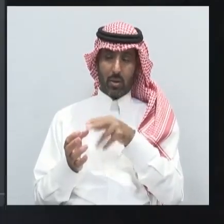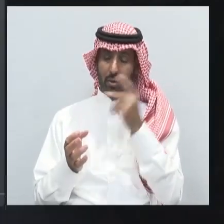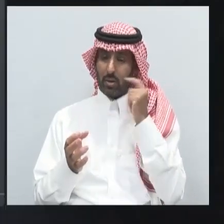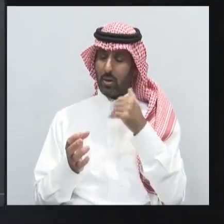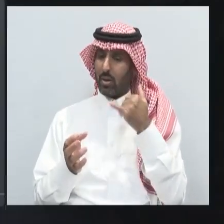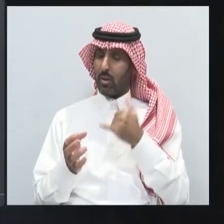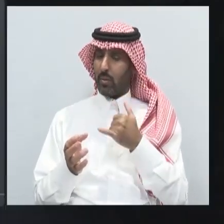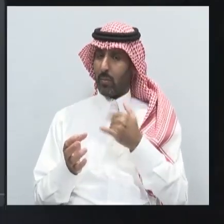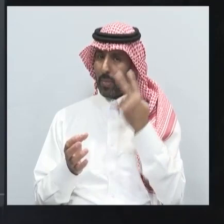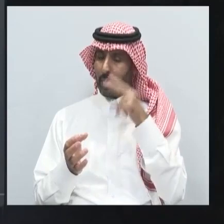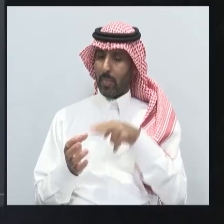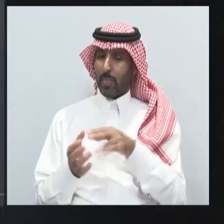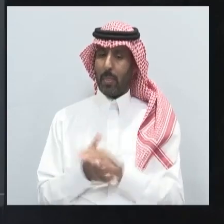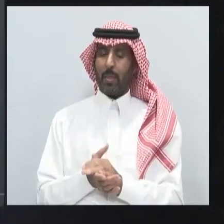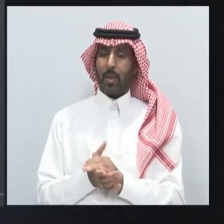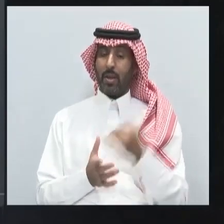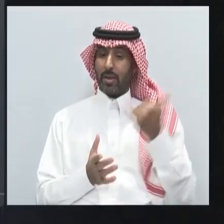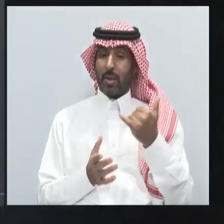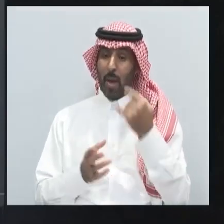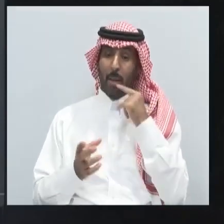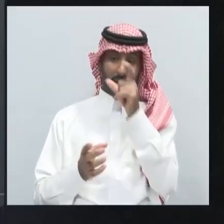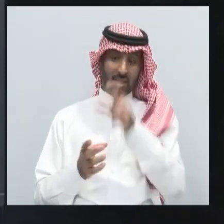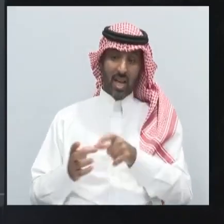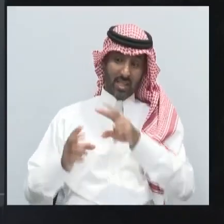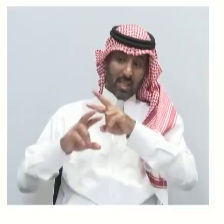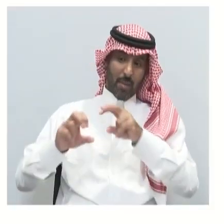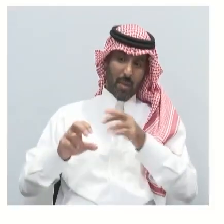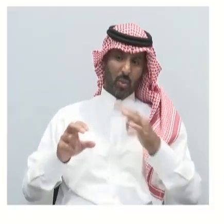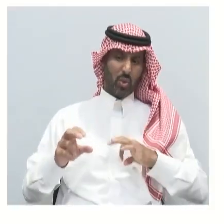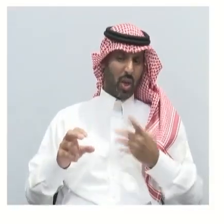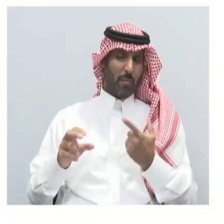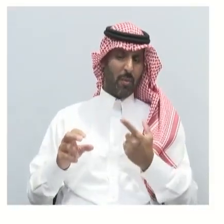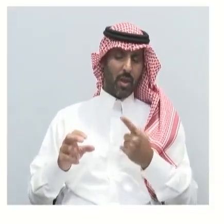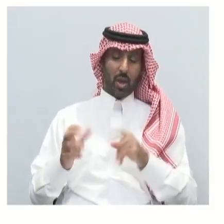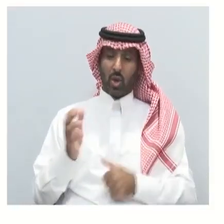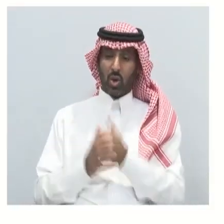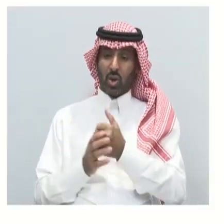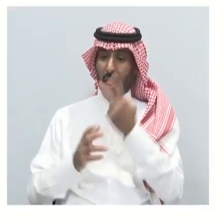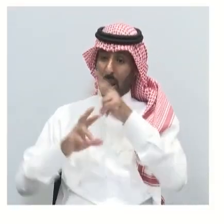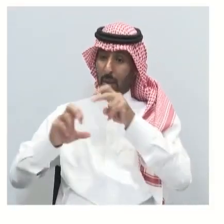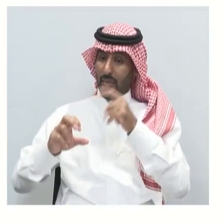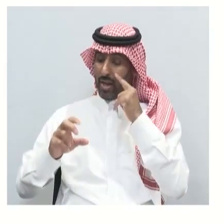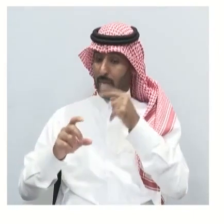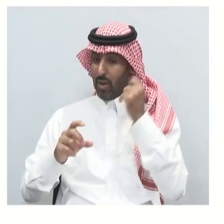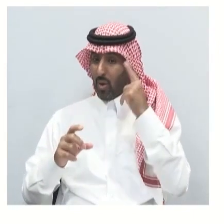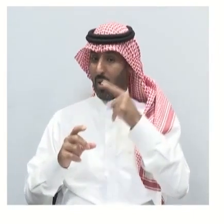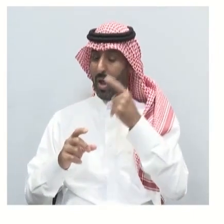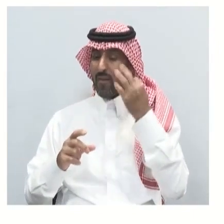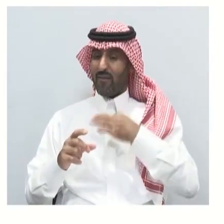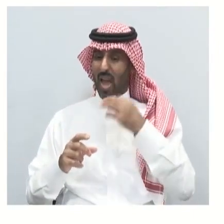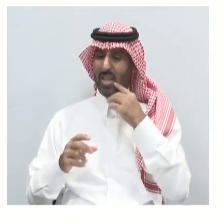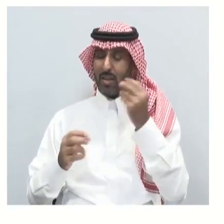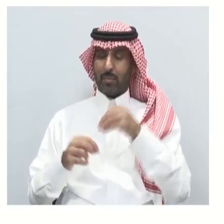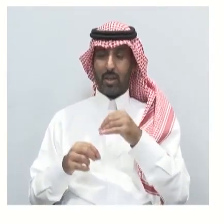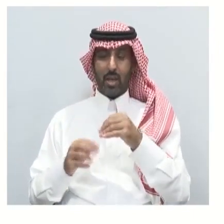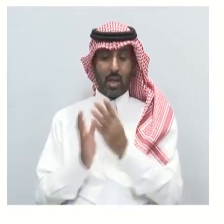ماذا يراعي اهتمام باحث وميوله قدره الباحث العلميه والبحثيه الفائده النفعيه